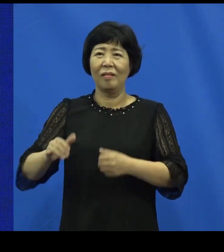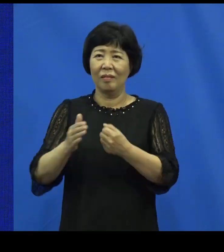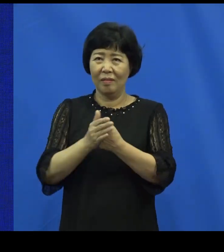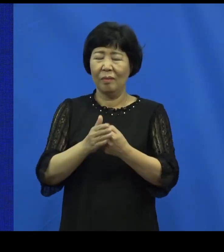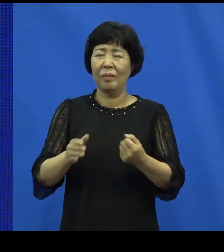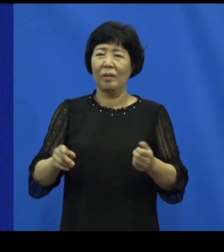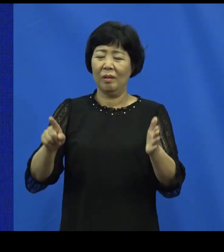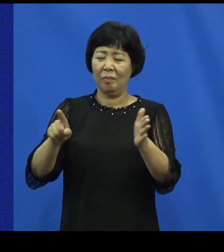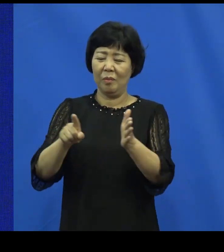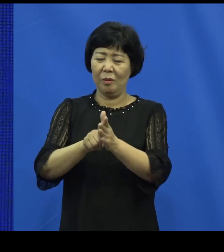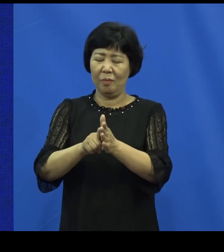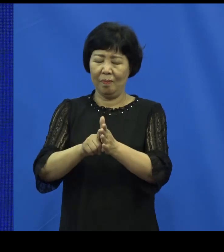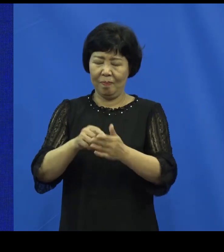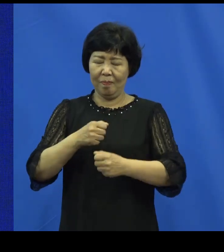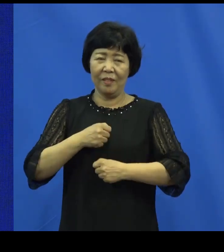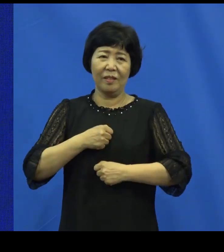드러냈어요.